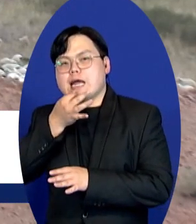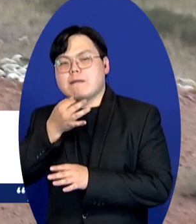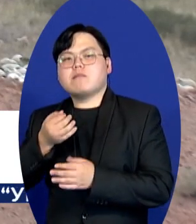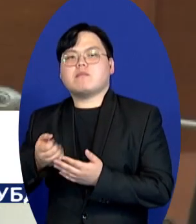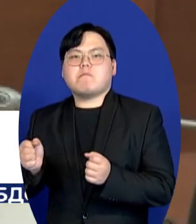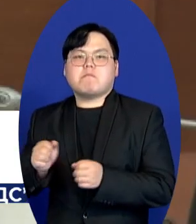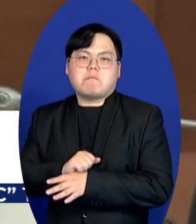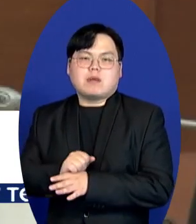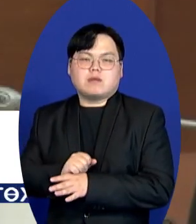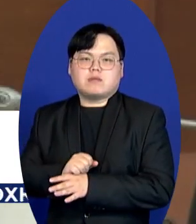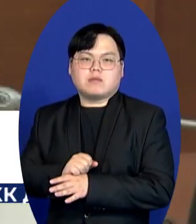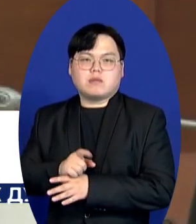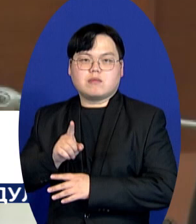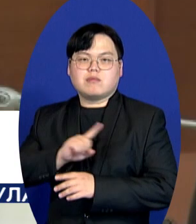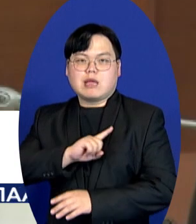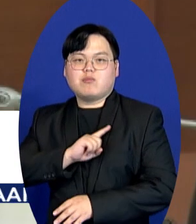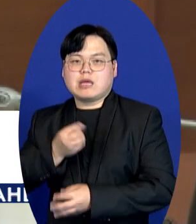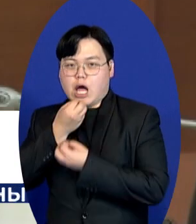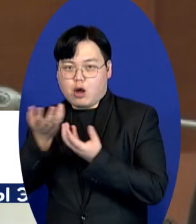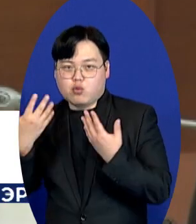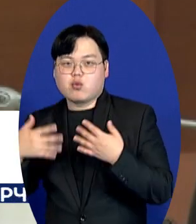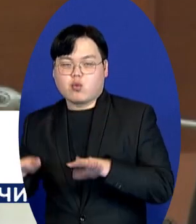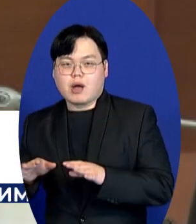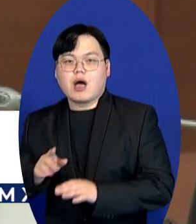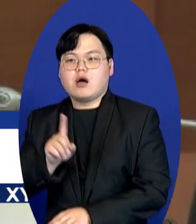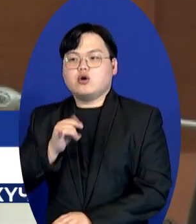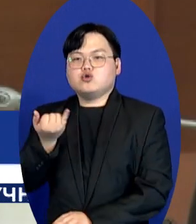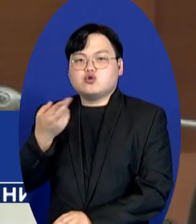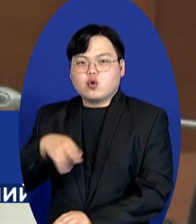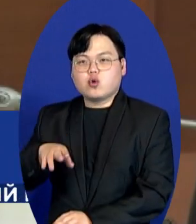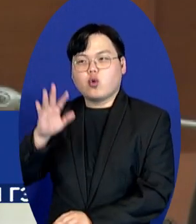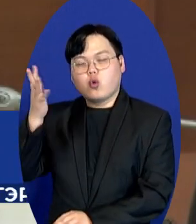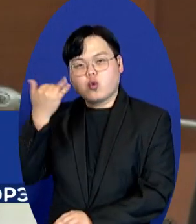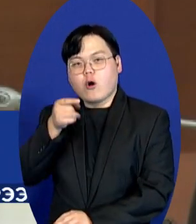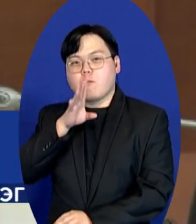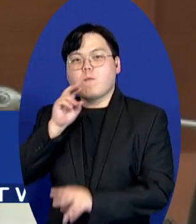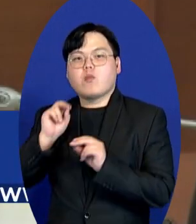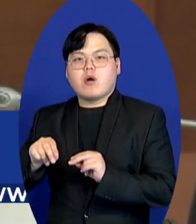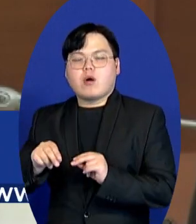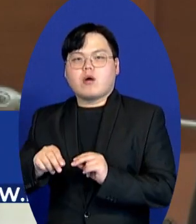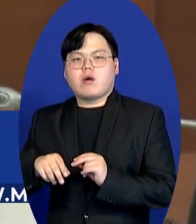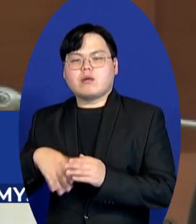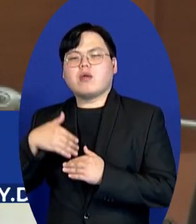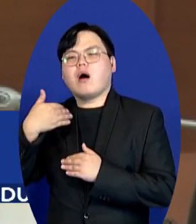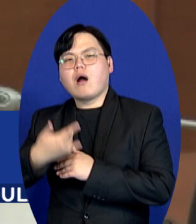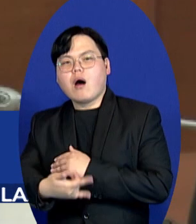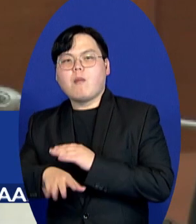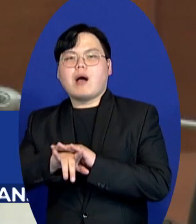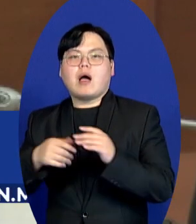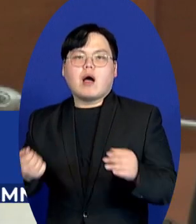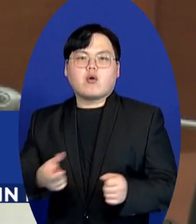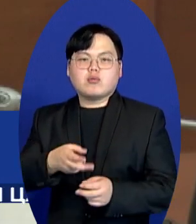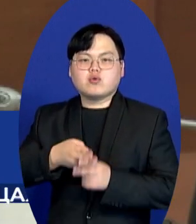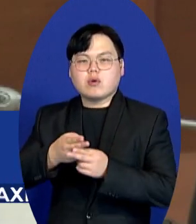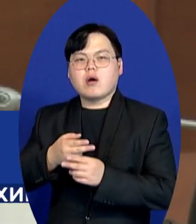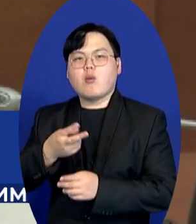зарлжээ. Энэ одоо зууд болохоос өмнө нэгэнтээ тодорхой болцоод байхад нь одоо үгдэн болсныхан дараа одоо өв малчтай туслахыг л аян өрнүүлэл